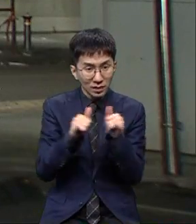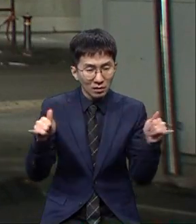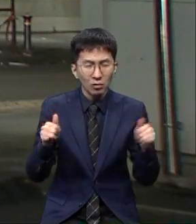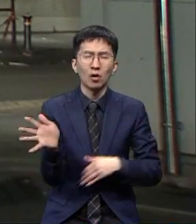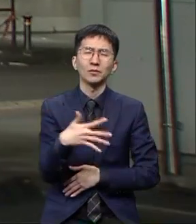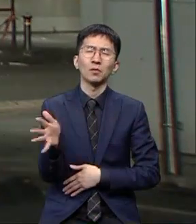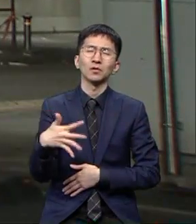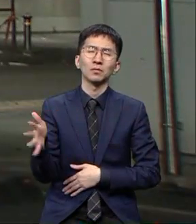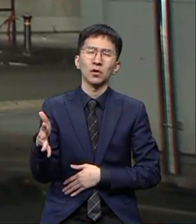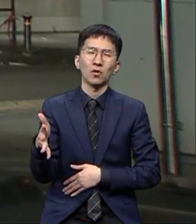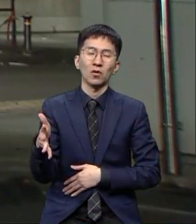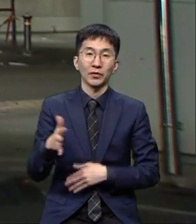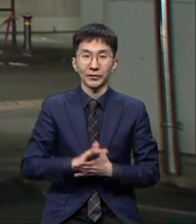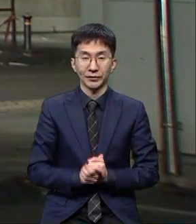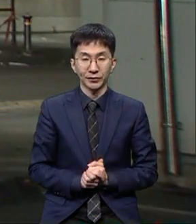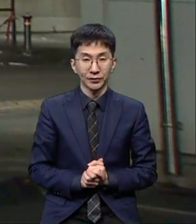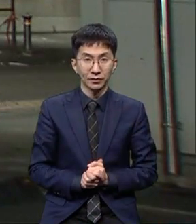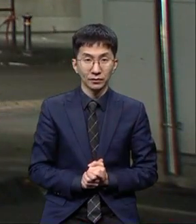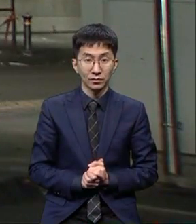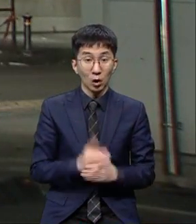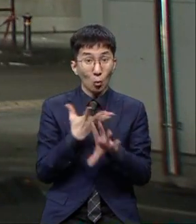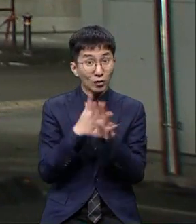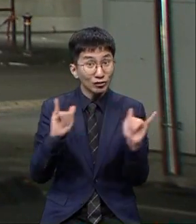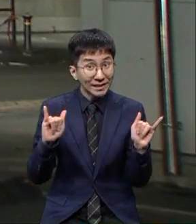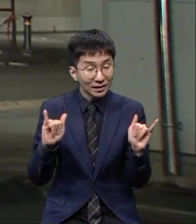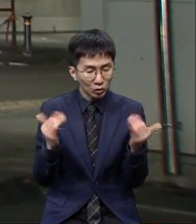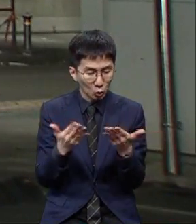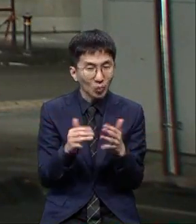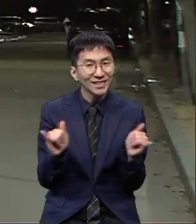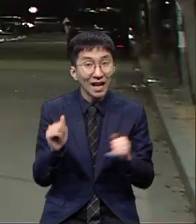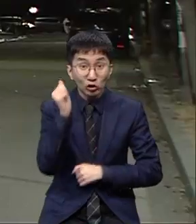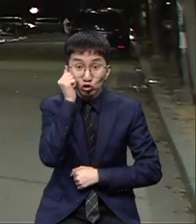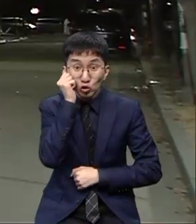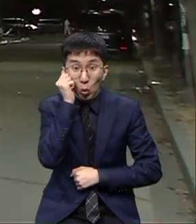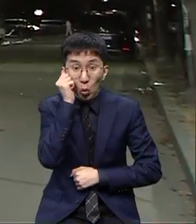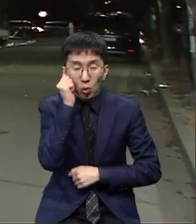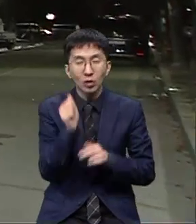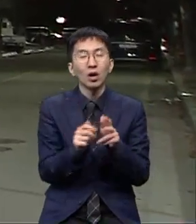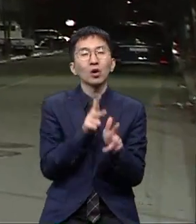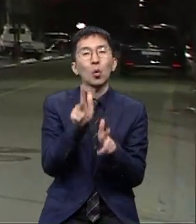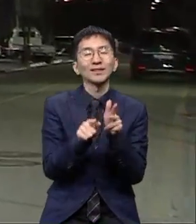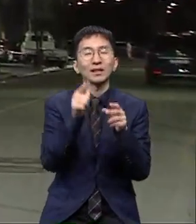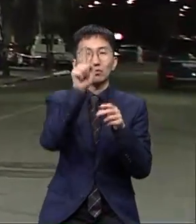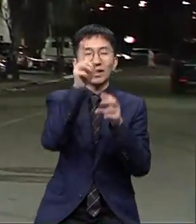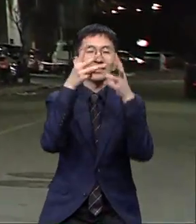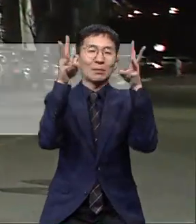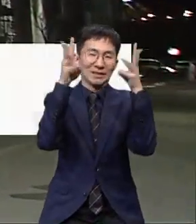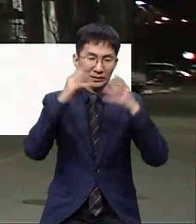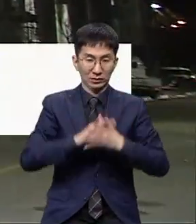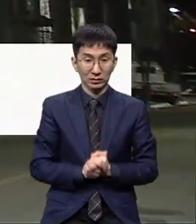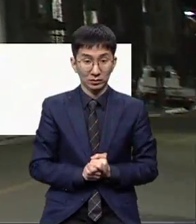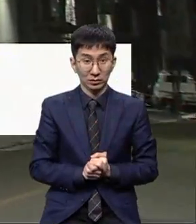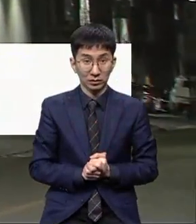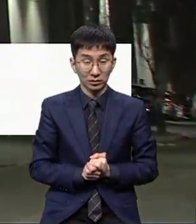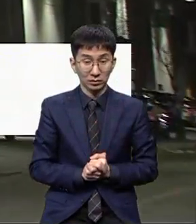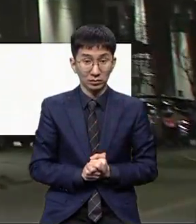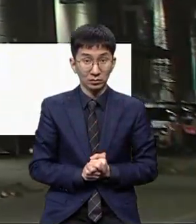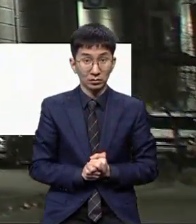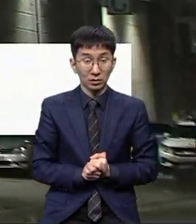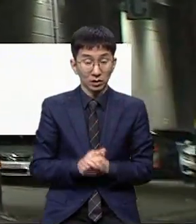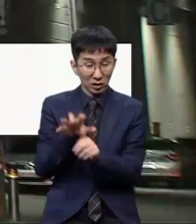않고 적막감이 가득합니다. 외국인 노동자들이 지낸 기숙사는 공장 건물 3층에 있는데요. 격리 장소로 이동하지